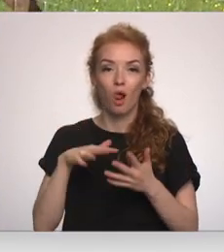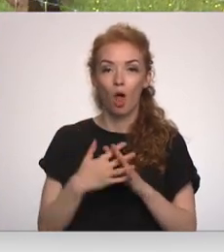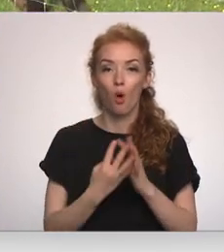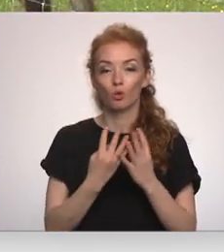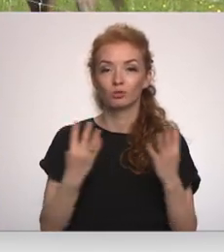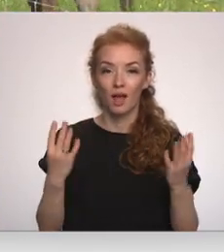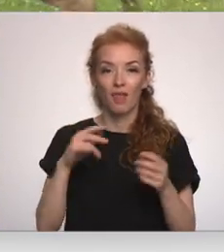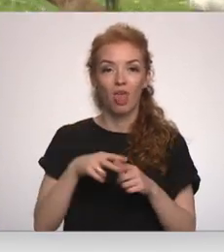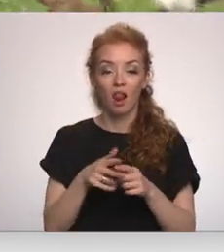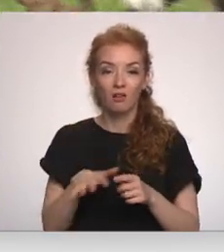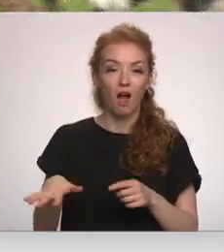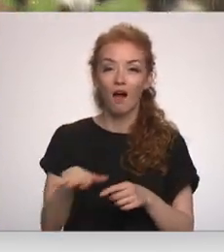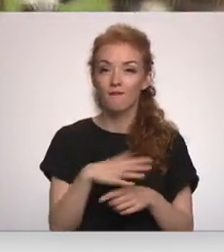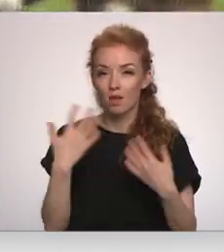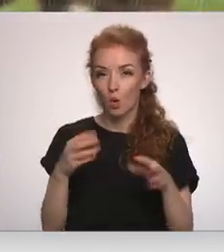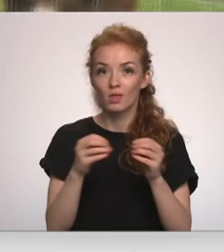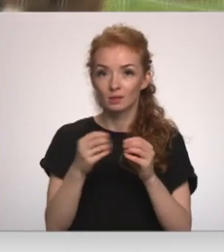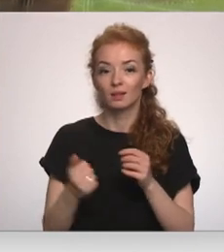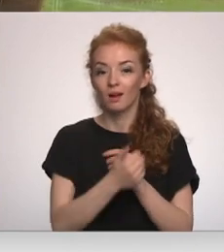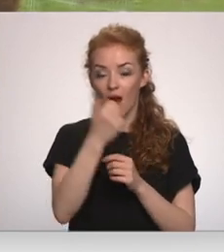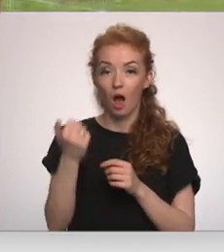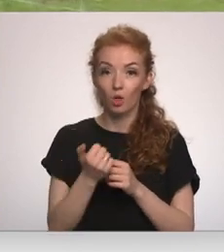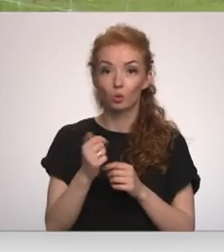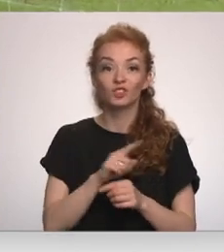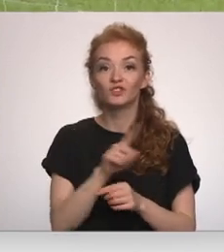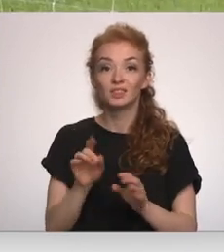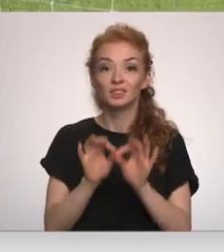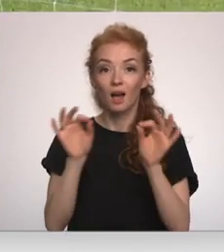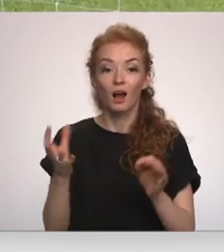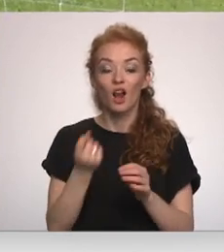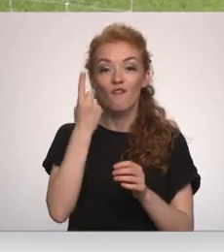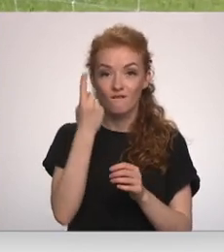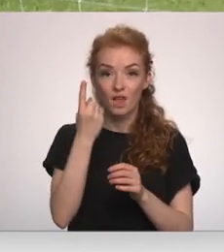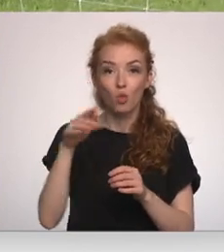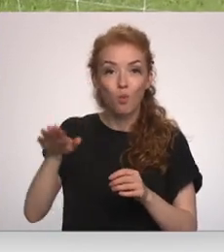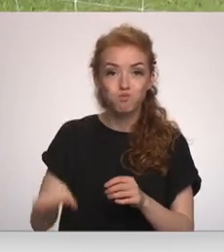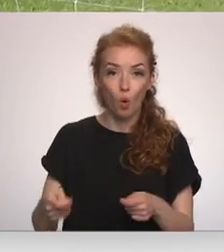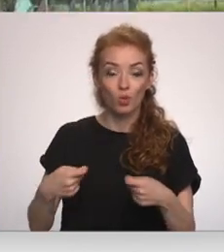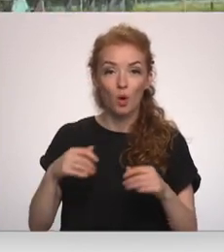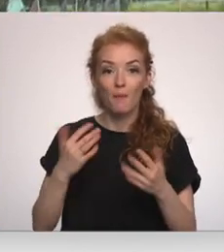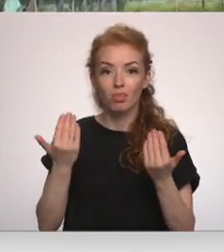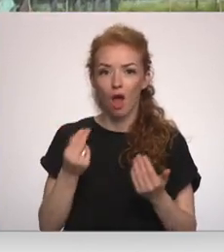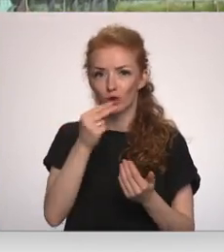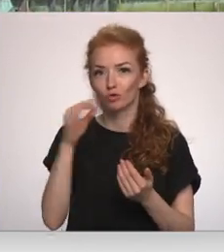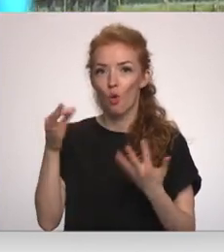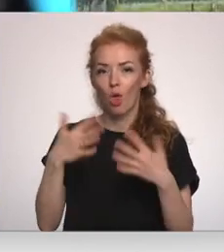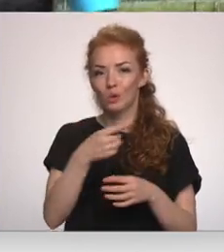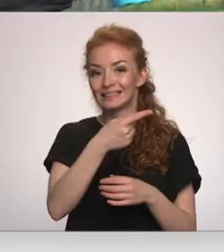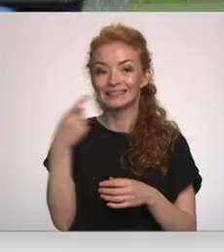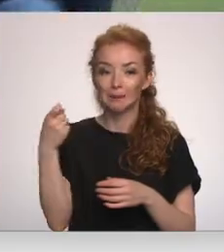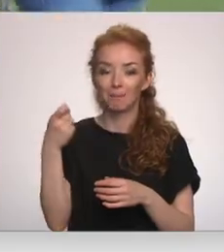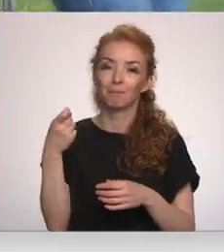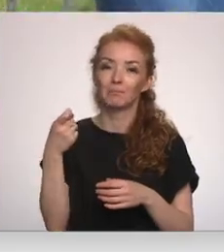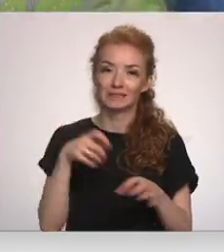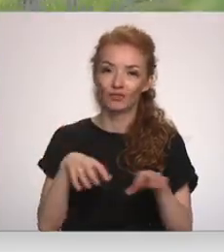Jelgavas novadā darbojas jau vairāk nekā 10 gadus. Viss sācies ar vienu poniju, bet tagad zoodārzā jau esot 100